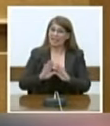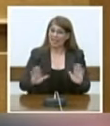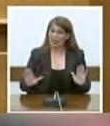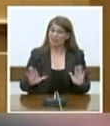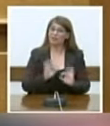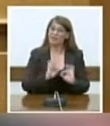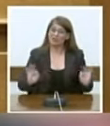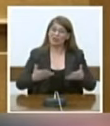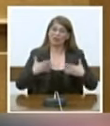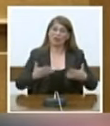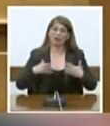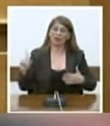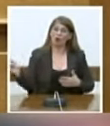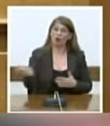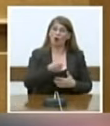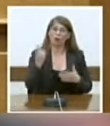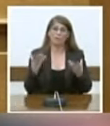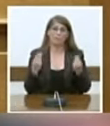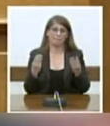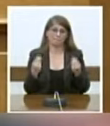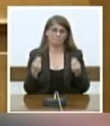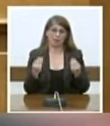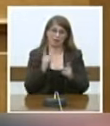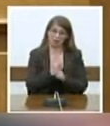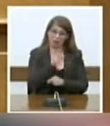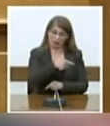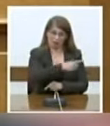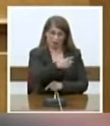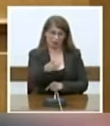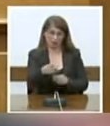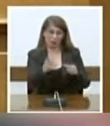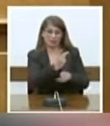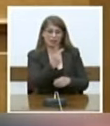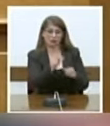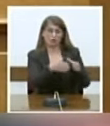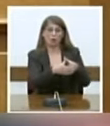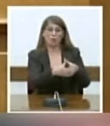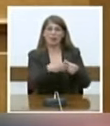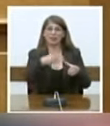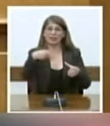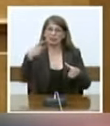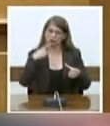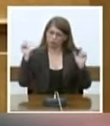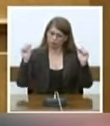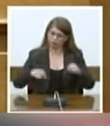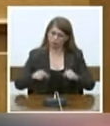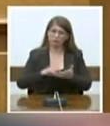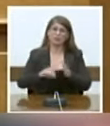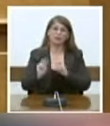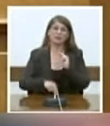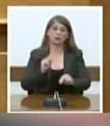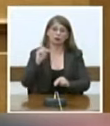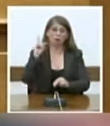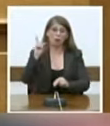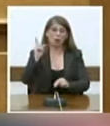αμυντικών εξοπλισμών με 24 μαχητικά Ραφάλ. Αναβάθμιση 83 F-16 σε Viper. Απόκτηση 3 φρεγατών Μπελαρά. Προμήθεια